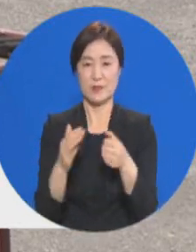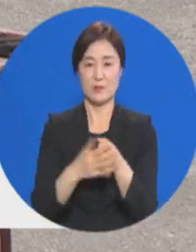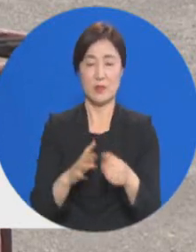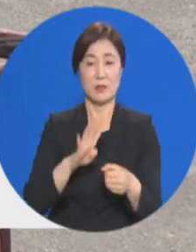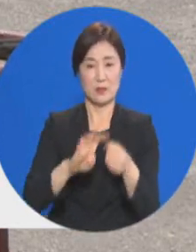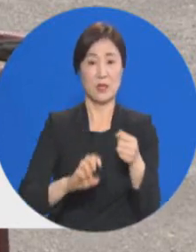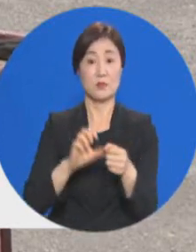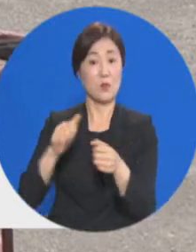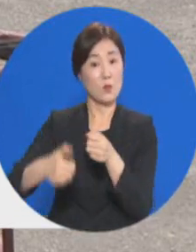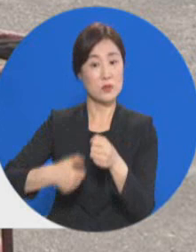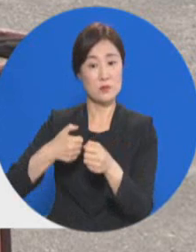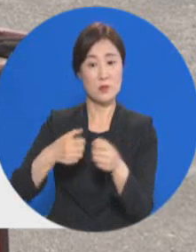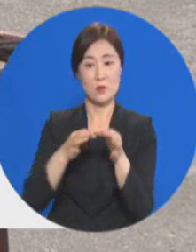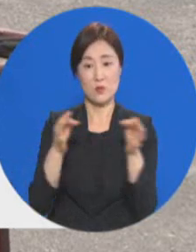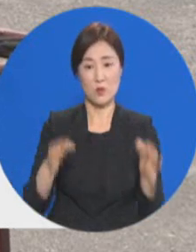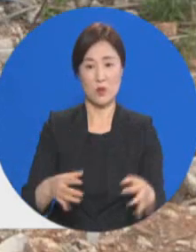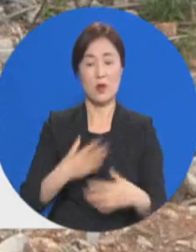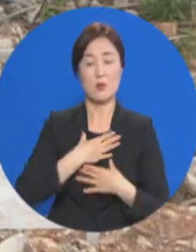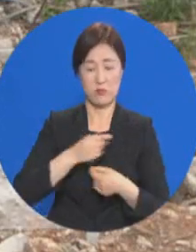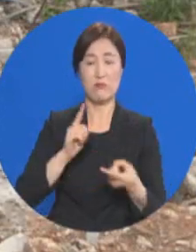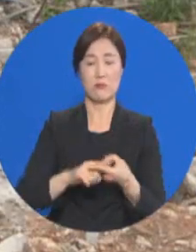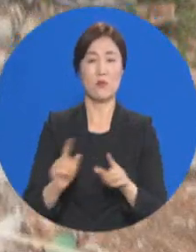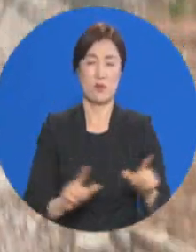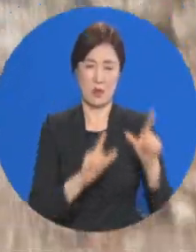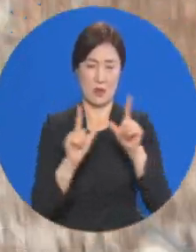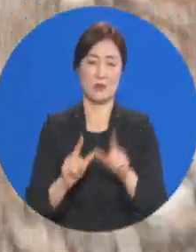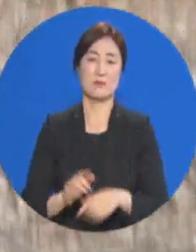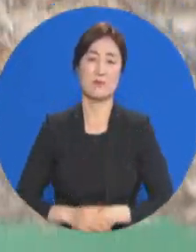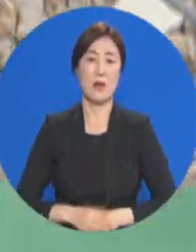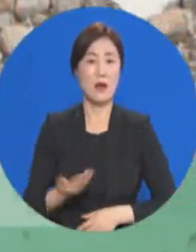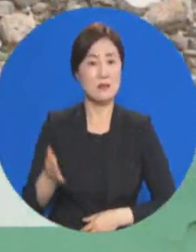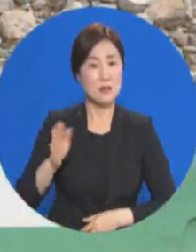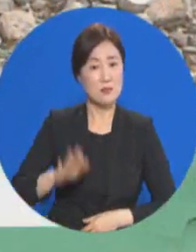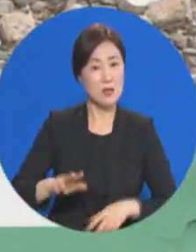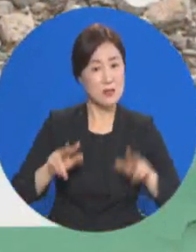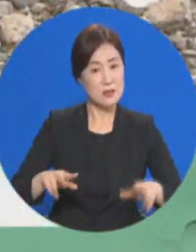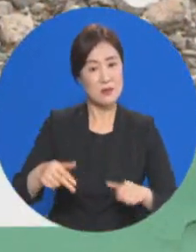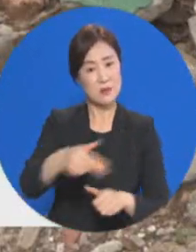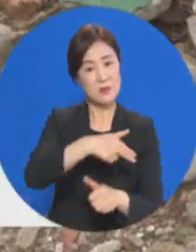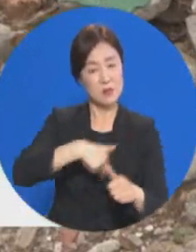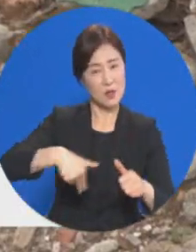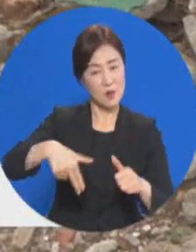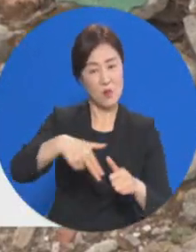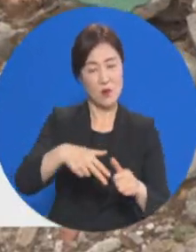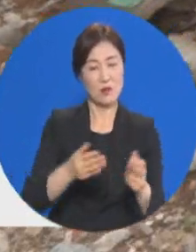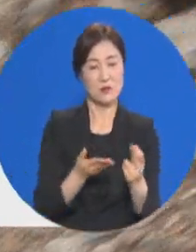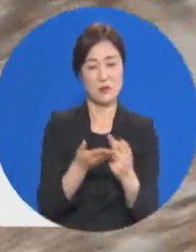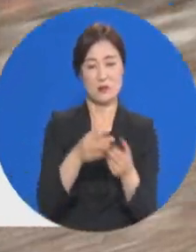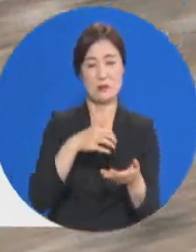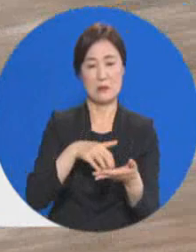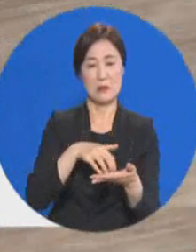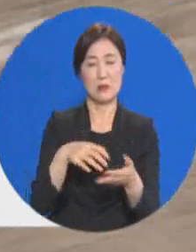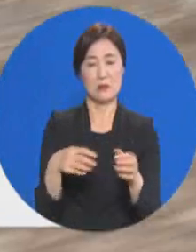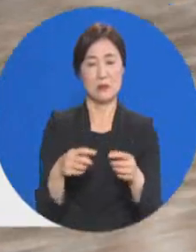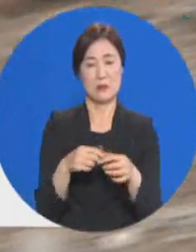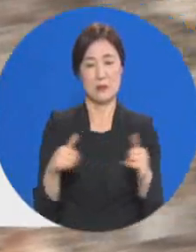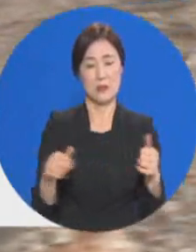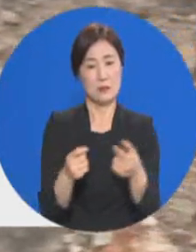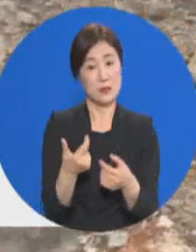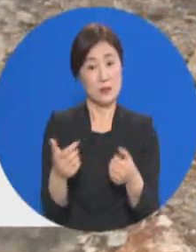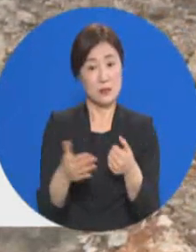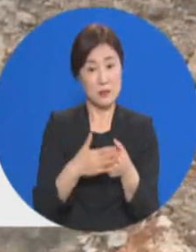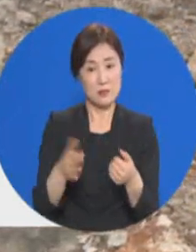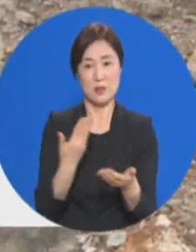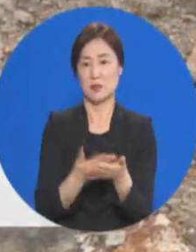50년은 저희 편리한데서 상황이 이렇지만 섬은 인구가 적어 토지를 새로 측량해주는 정부 사업의